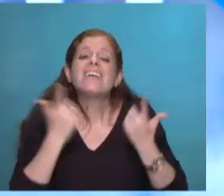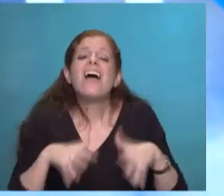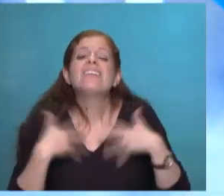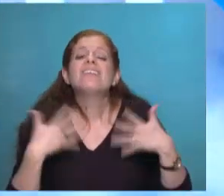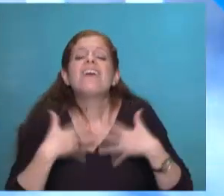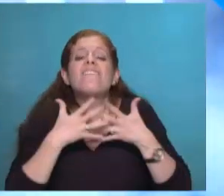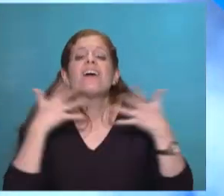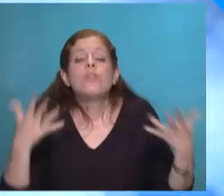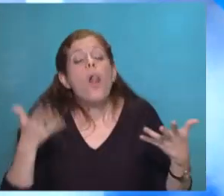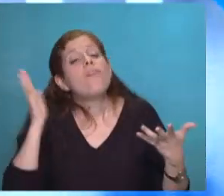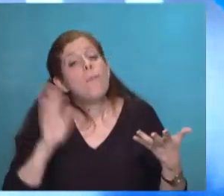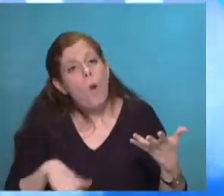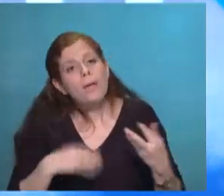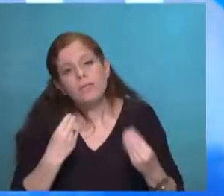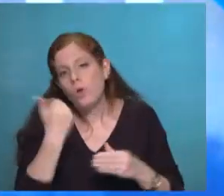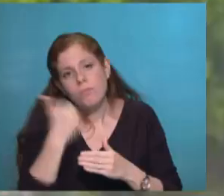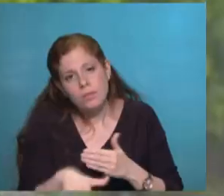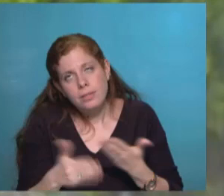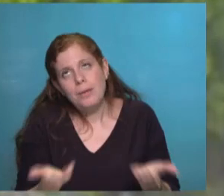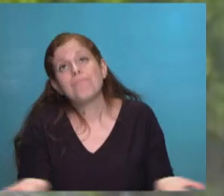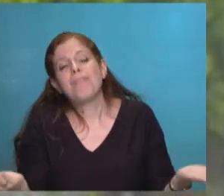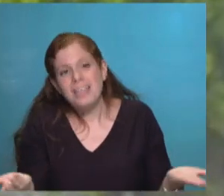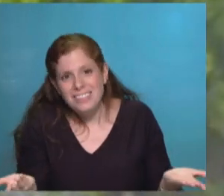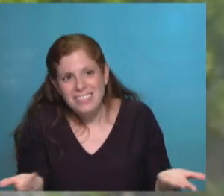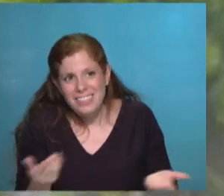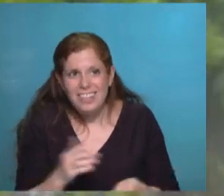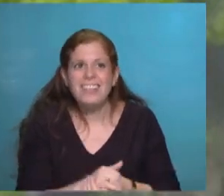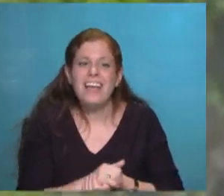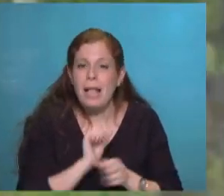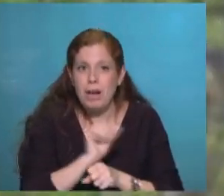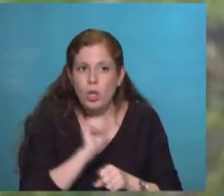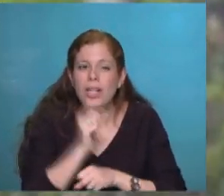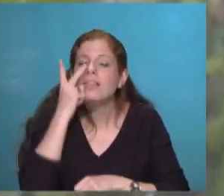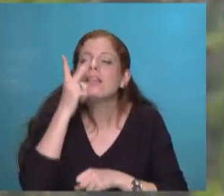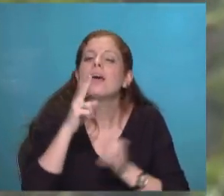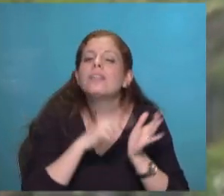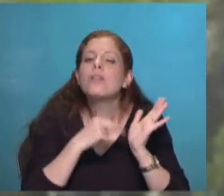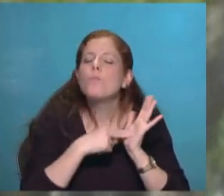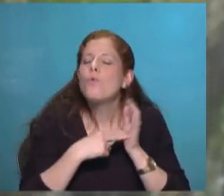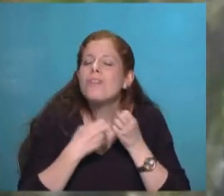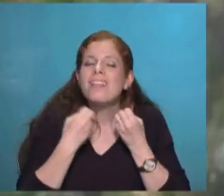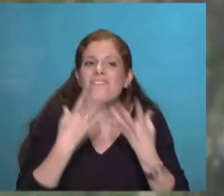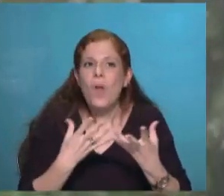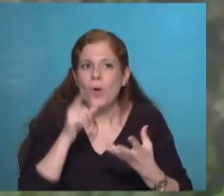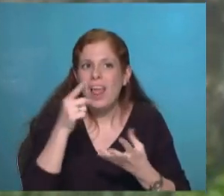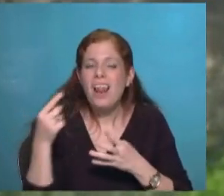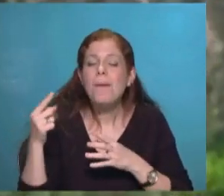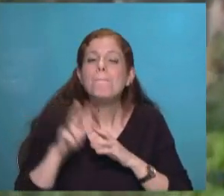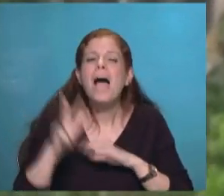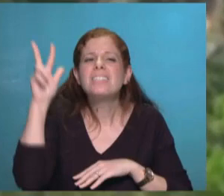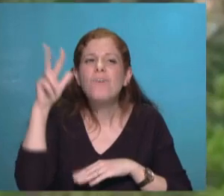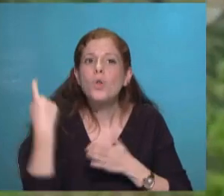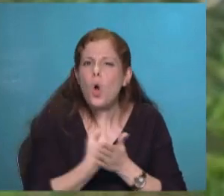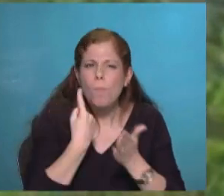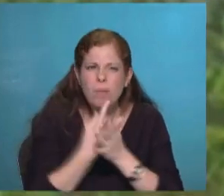גדול. ובכל מקרה זה אוטוטו יסתיים, אז את יודעת, אין מה להתלונן. תראי את התמונות הנפלאות האלה שמגיעות מהצפון, כל פעם